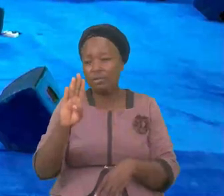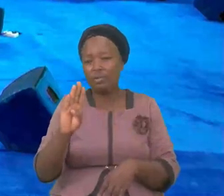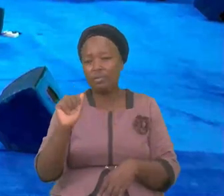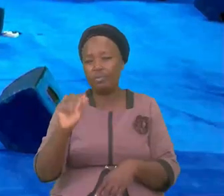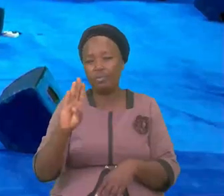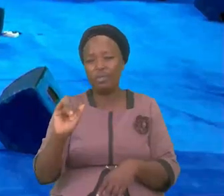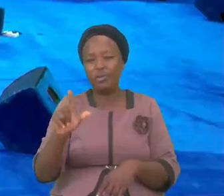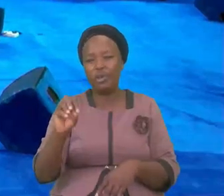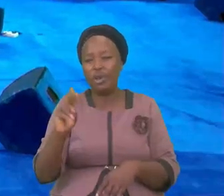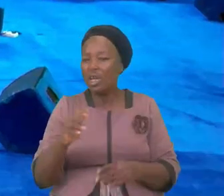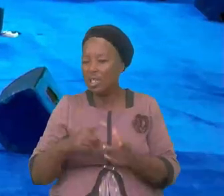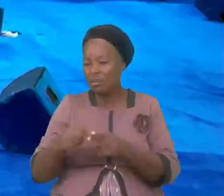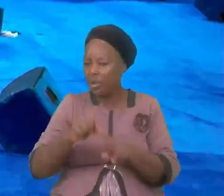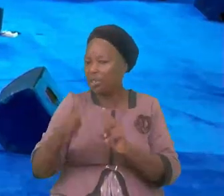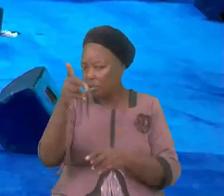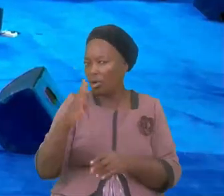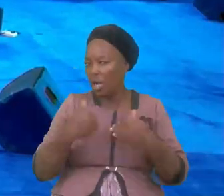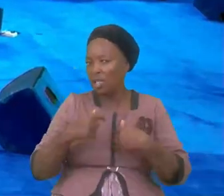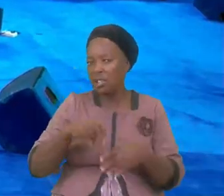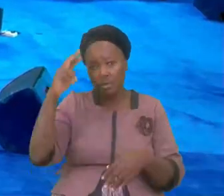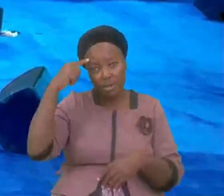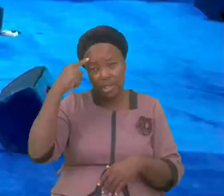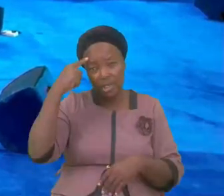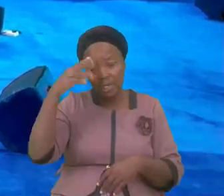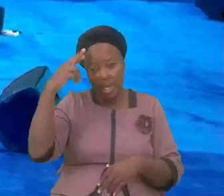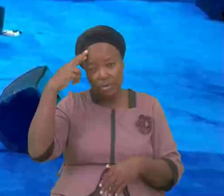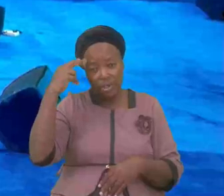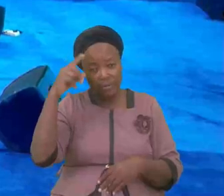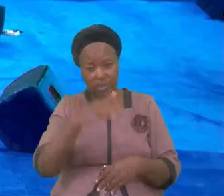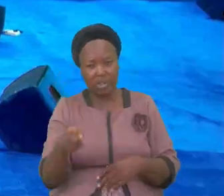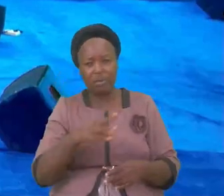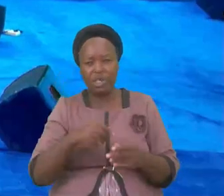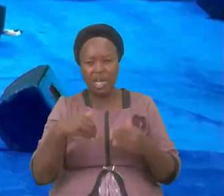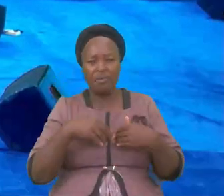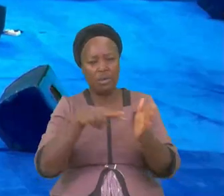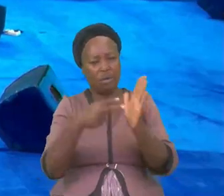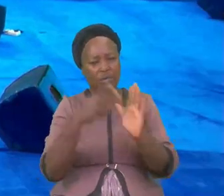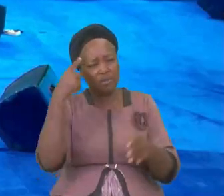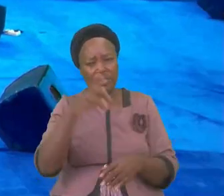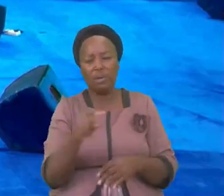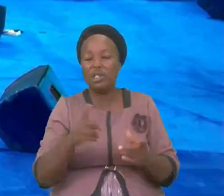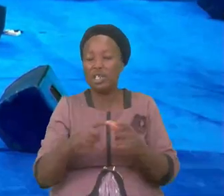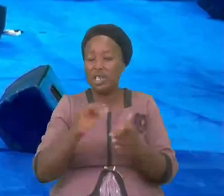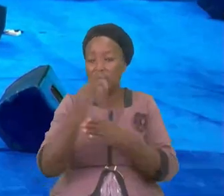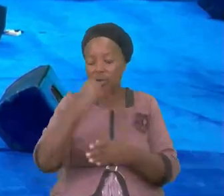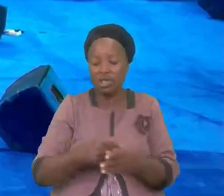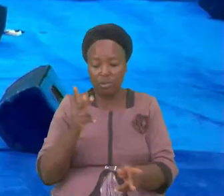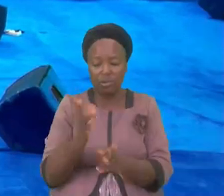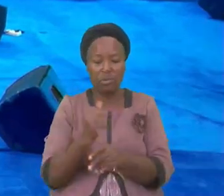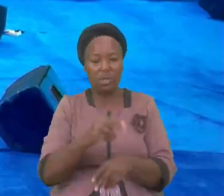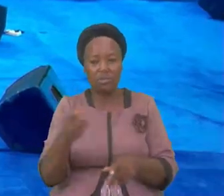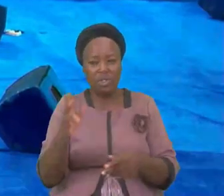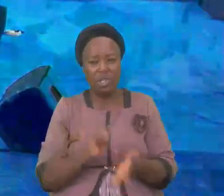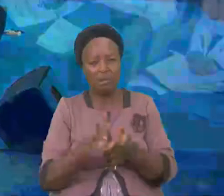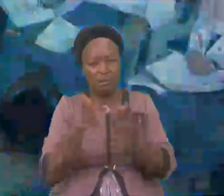Dieu avait un plan pour Daniel et les autres. Sa poids les a permis d'aller là-bas. Et finalement, dans le